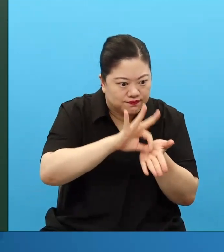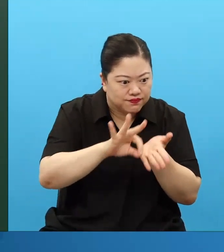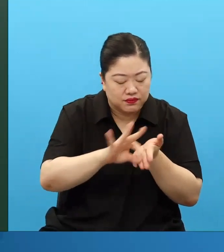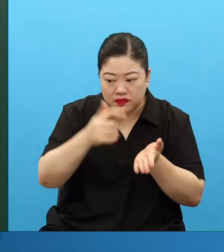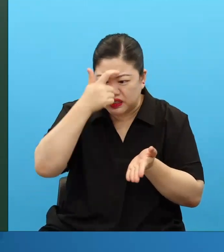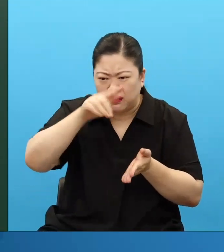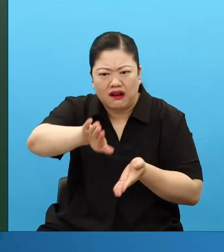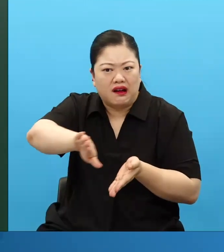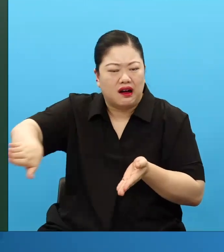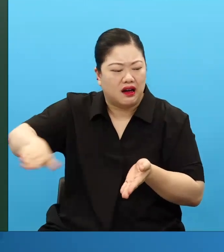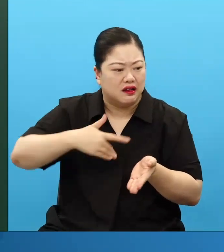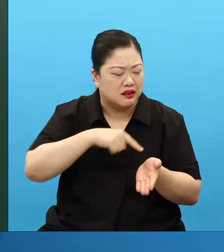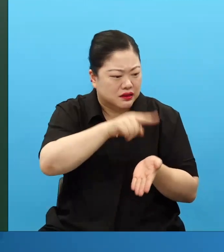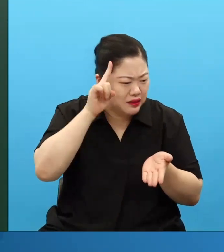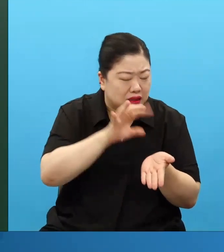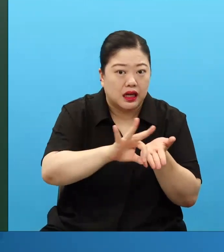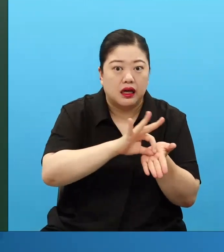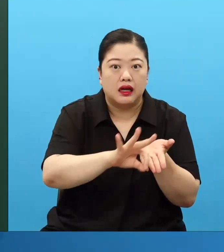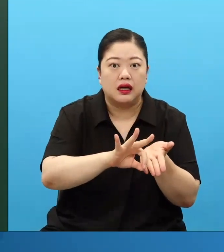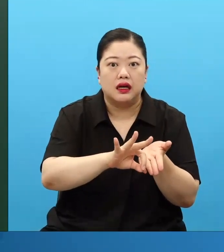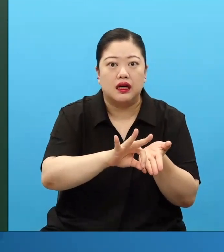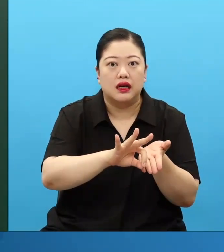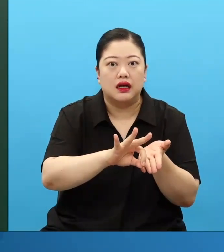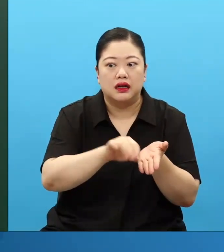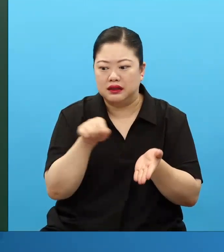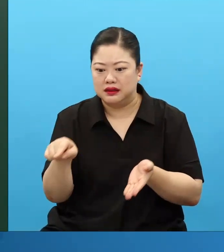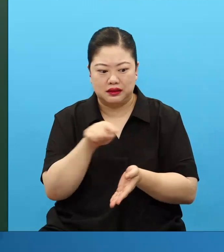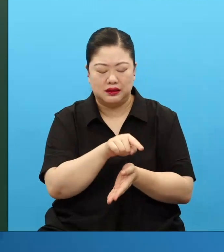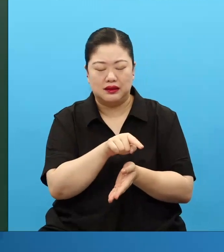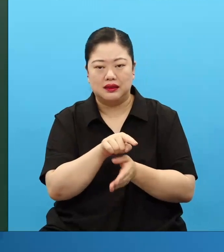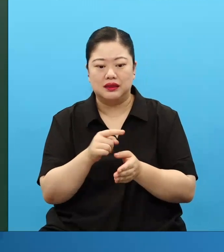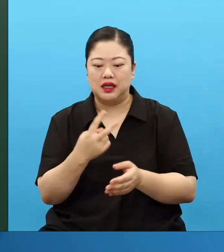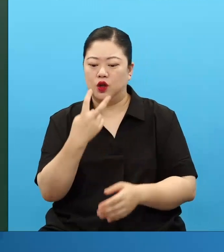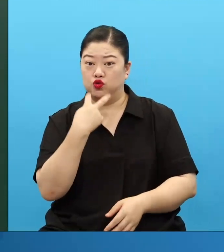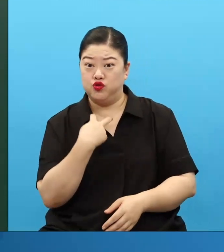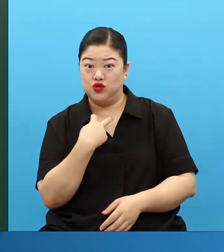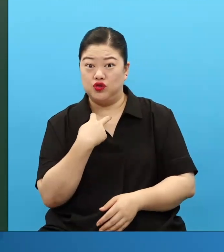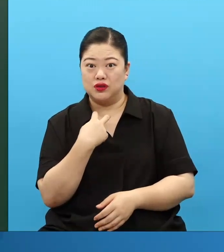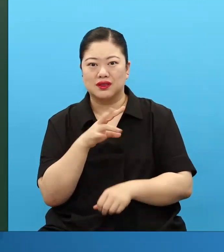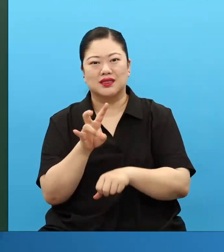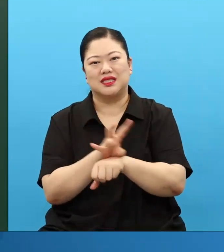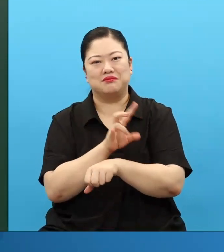important. 예를 들면은 제가